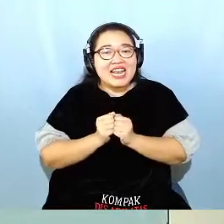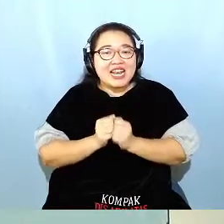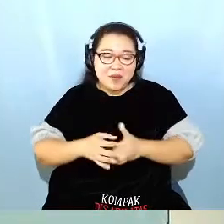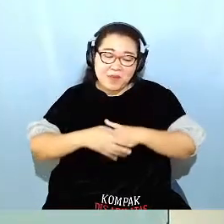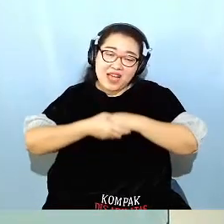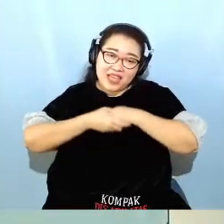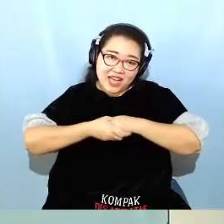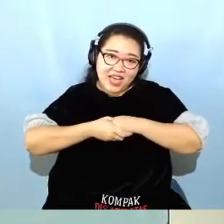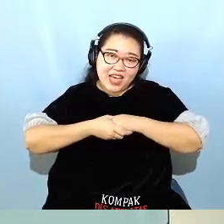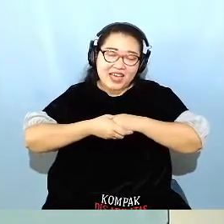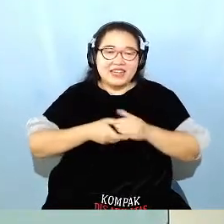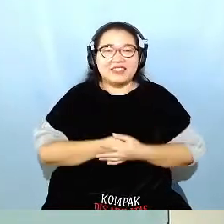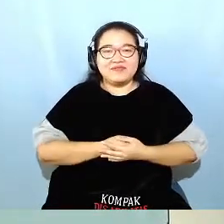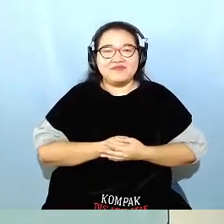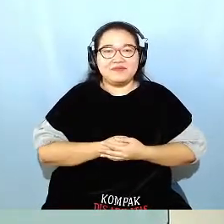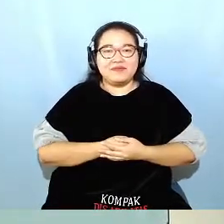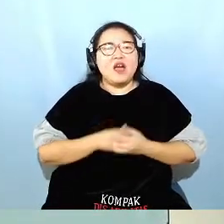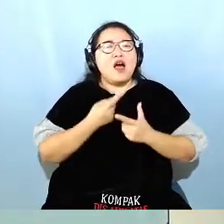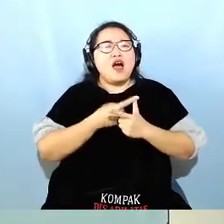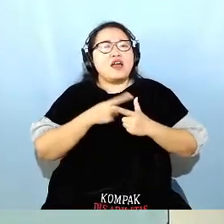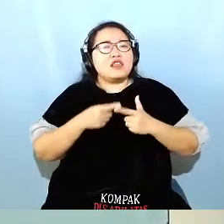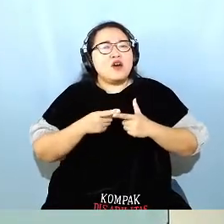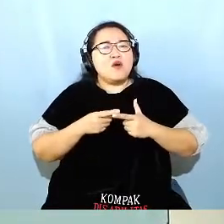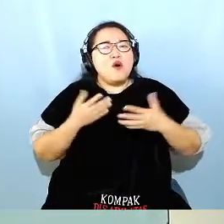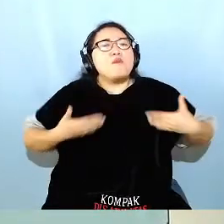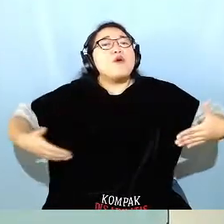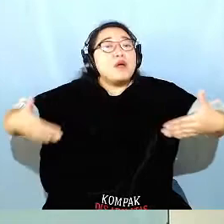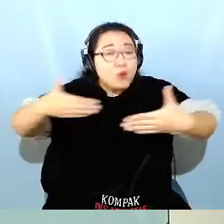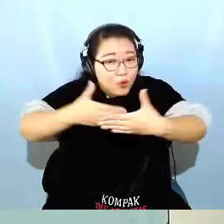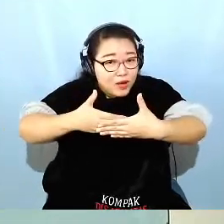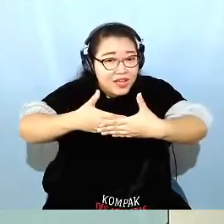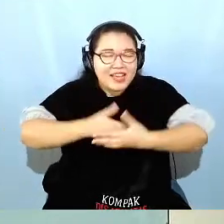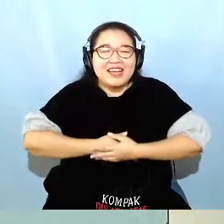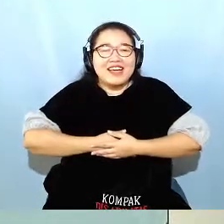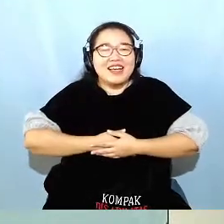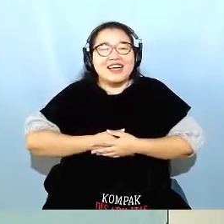Tidak hanya pegang tangan, bahkan memeluk. Males mau meluk suami saya apa? Bau.